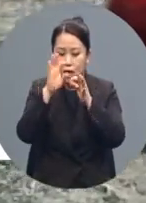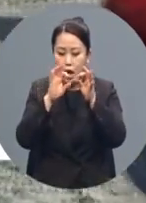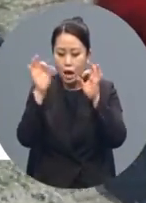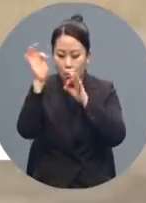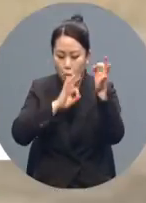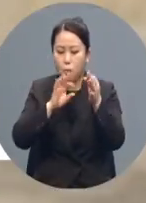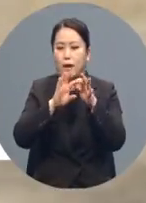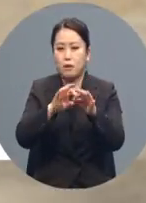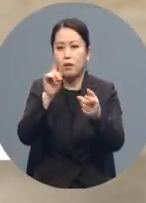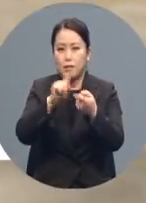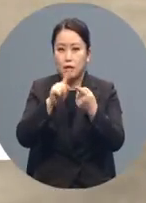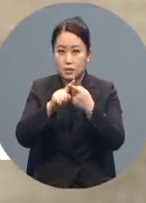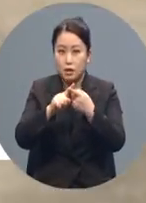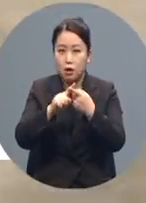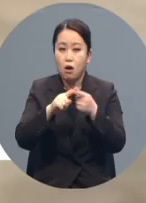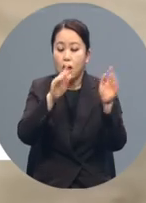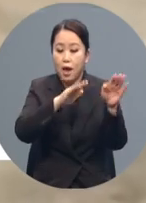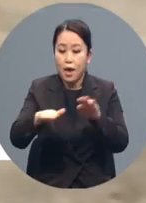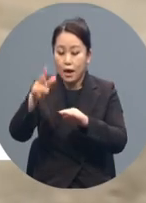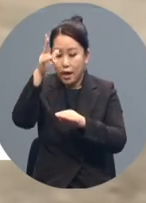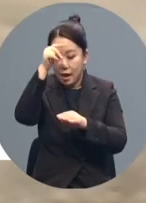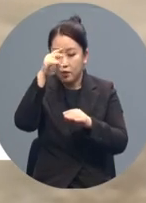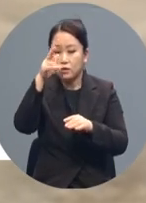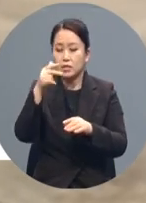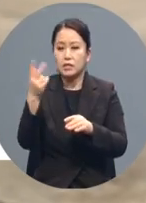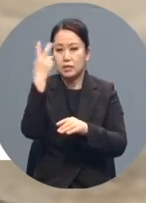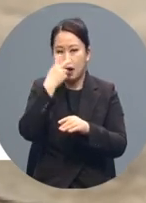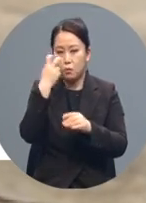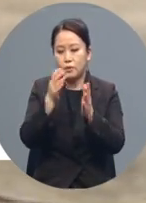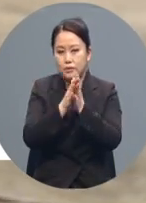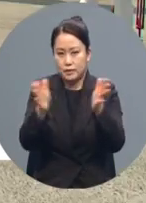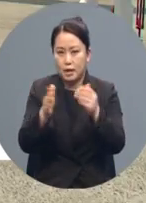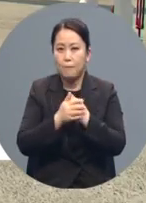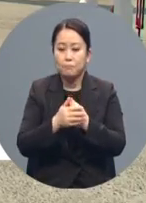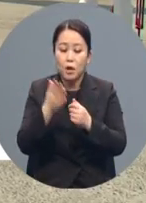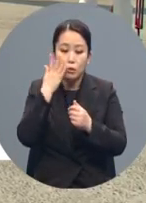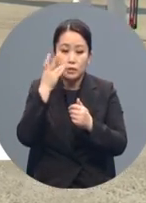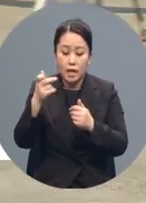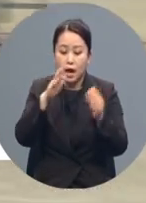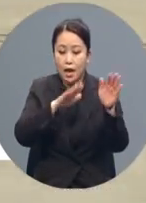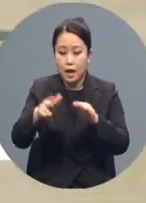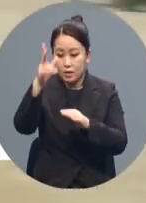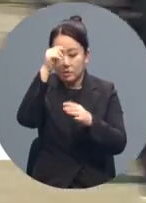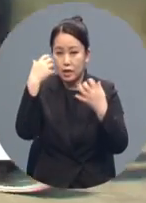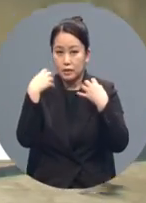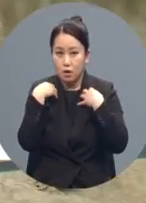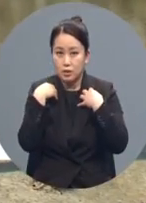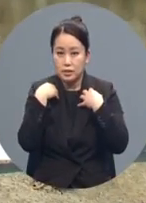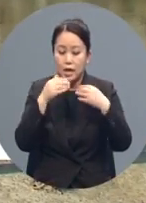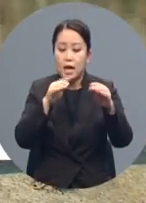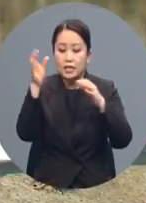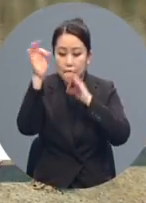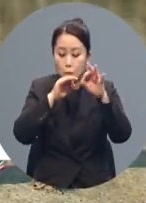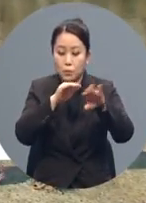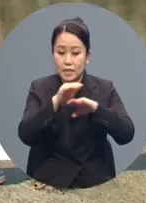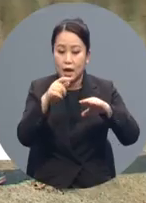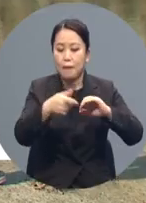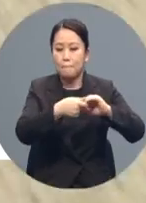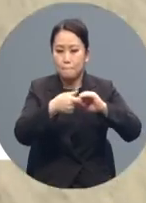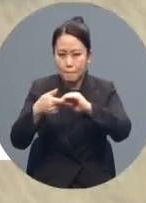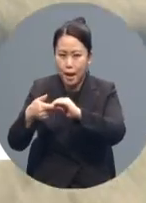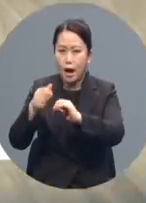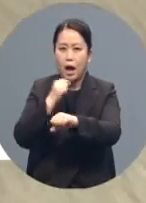해경이 사고 원인 조사에 착수했습니다. 울산해양경찰서는 사고 차량을 인양하고 주변